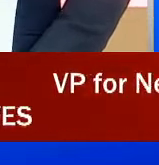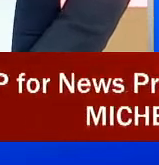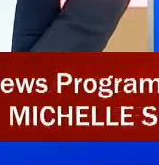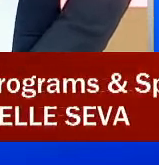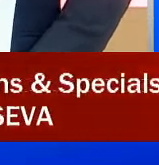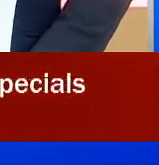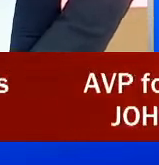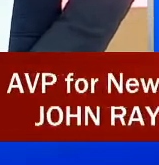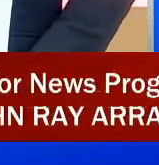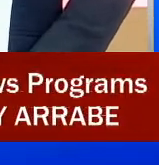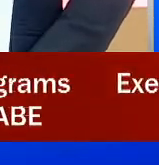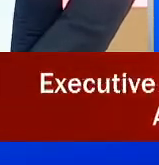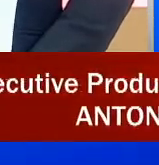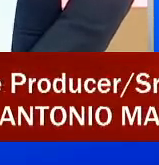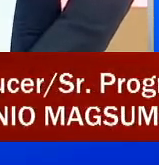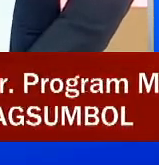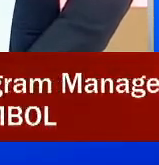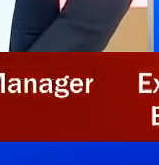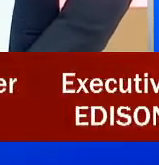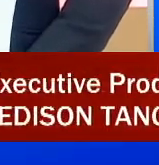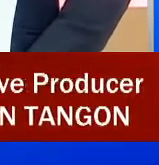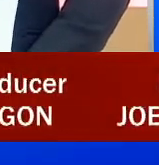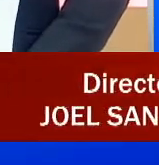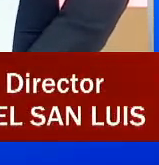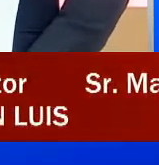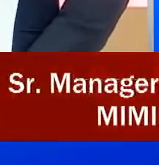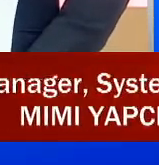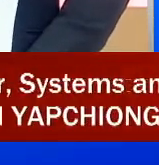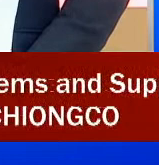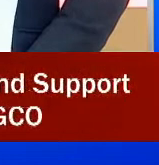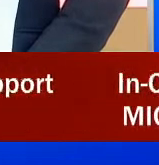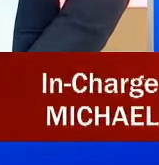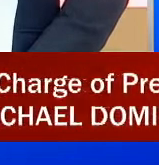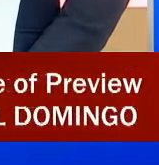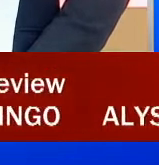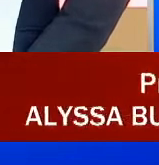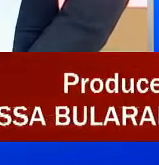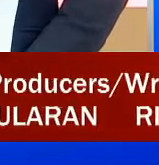GMA, walang kinikilingan, walang pinoprotektahan. Walang kasinungalingan,